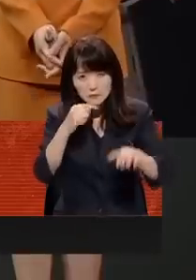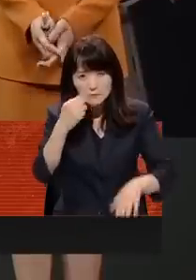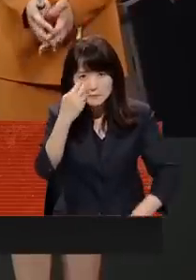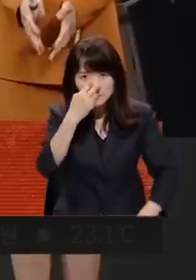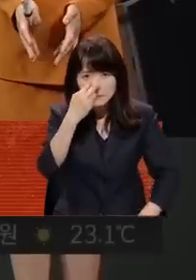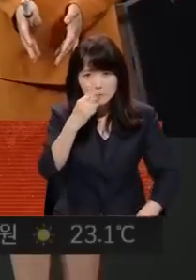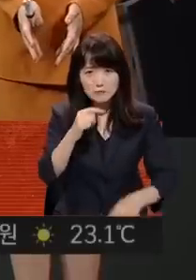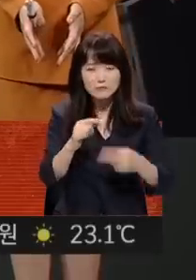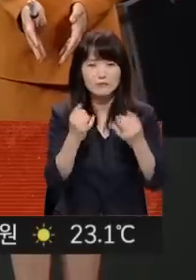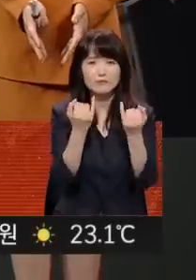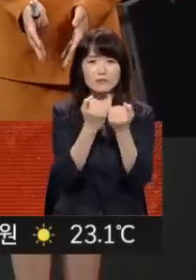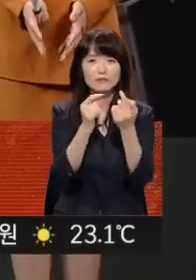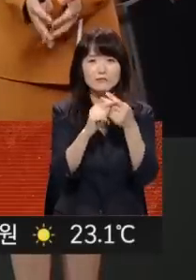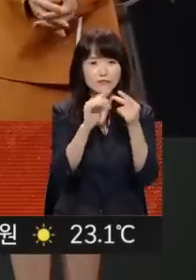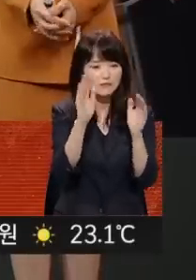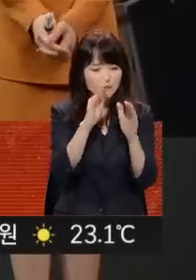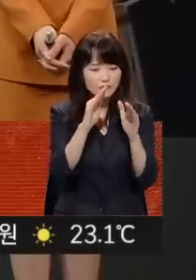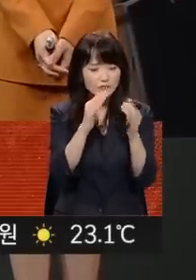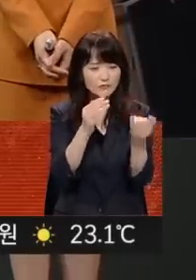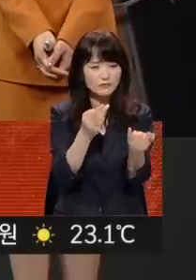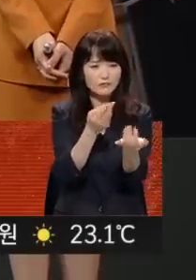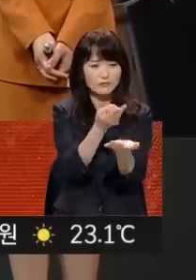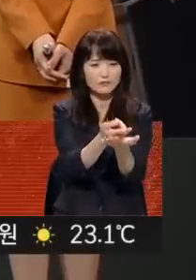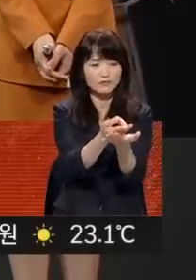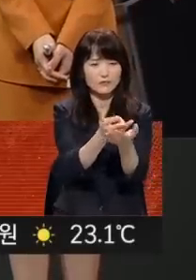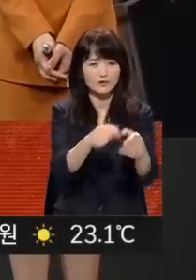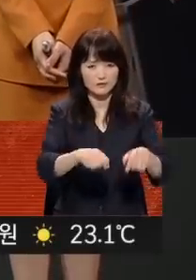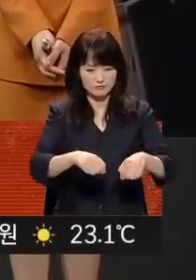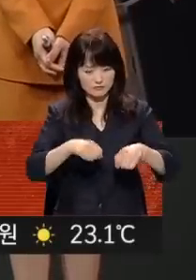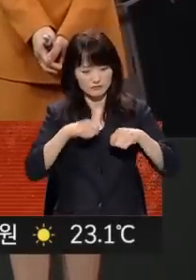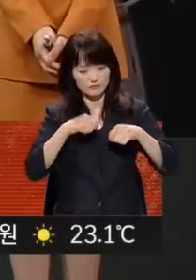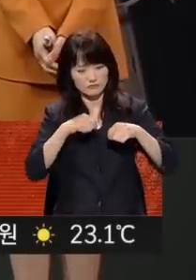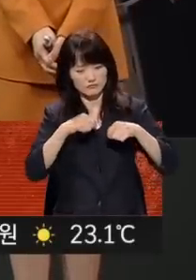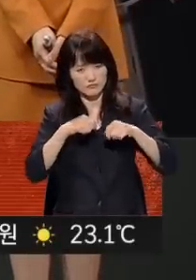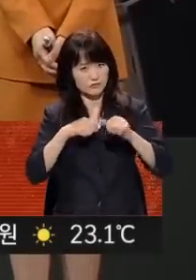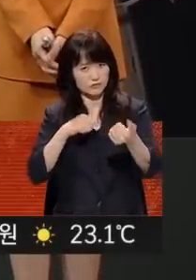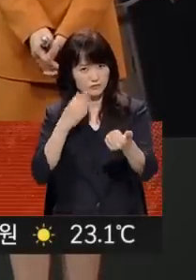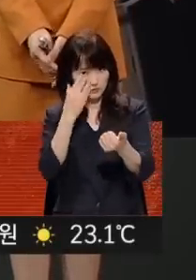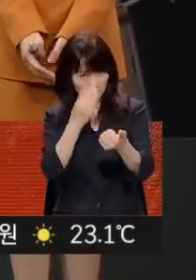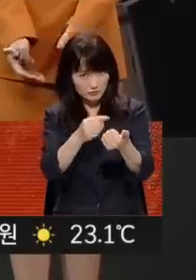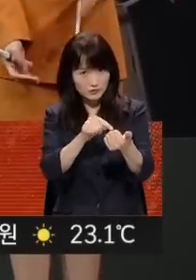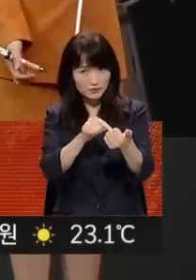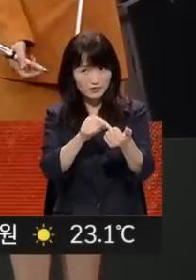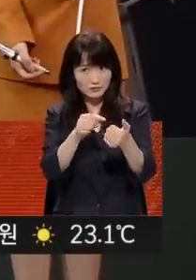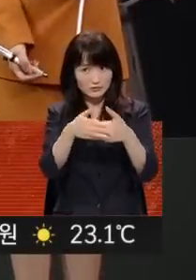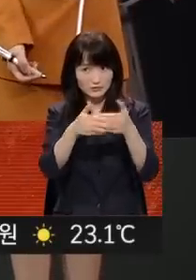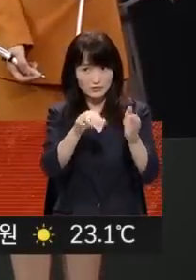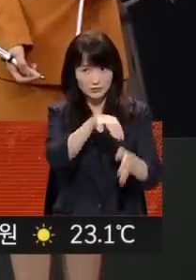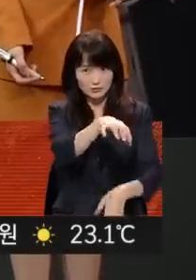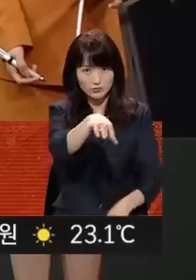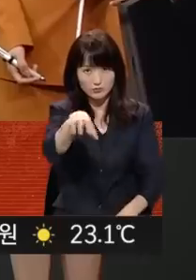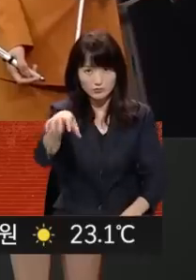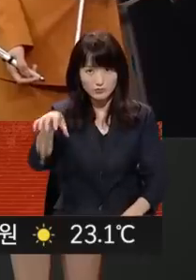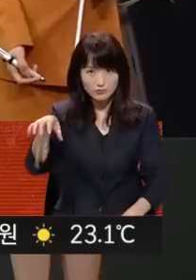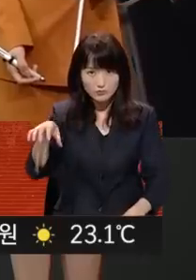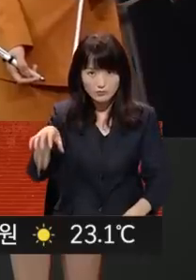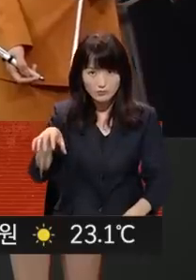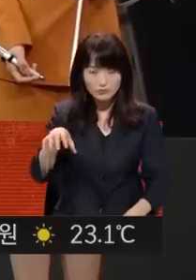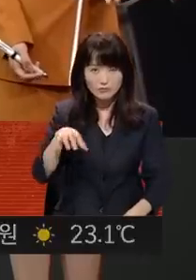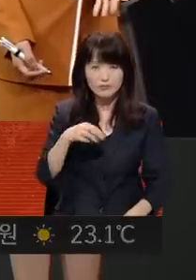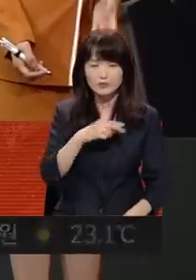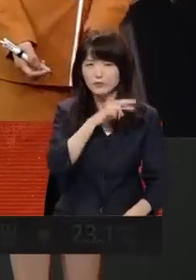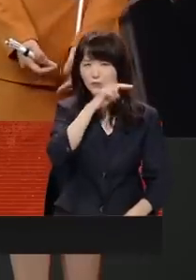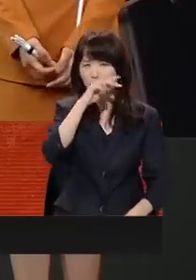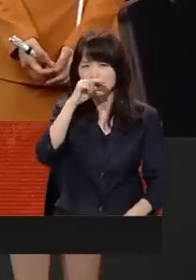여중생이 이불에 덮인 채로 그야말로 미라 같은 상태로 발견이 됐다는 겁니다 방 곳곳 여기저기에 놓여 있던